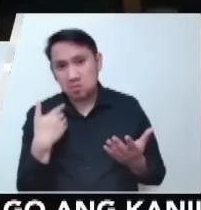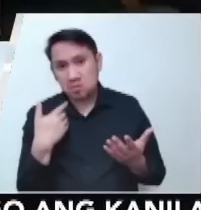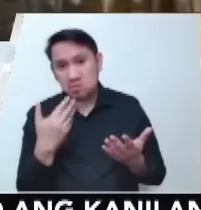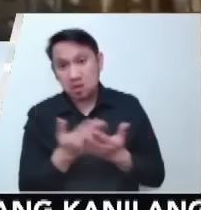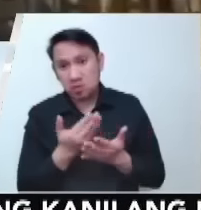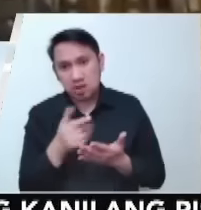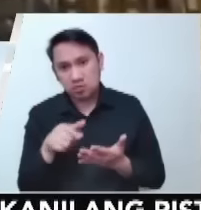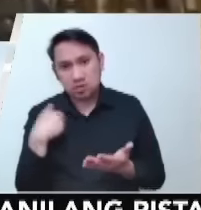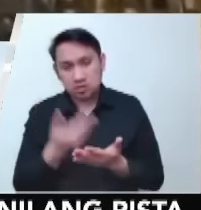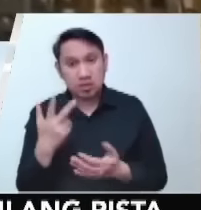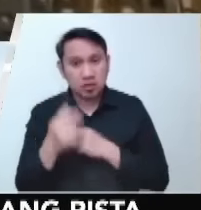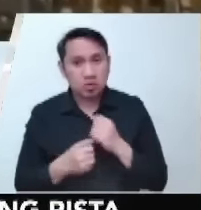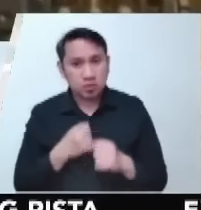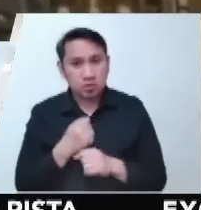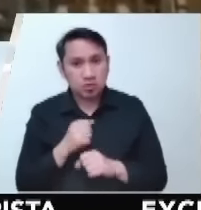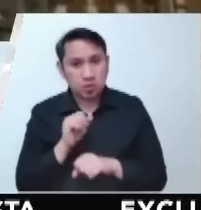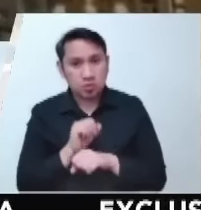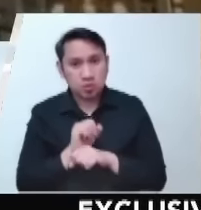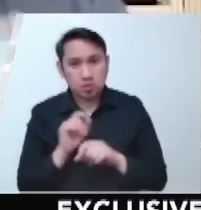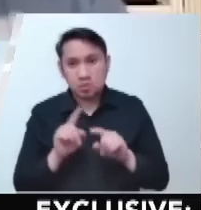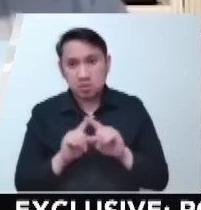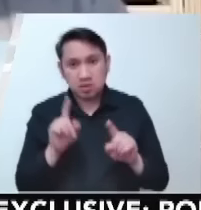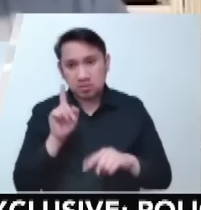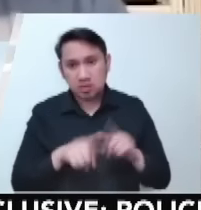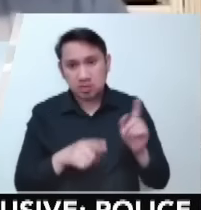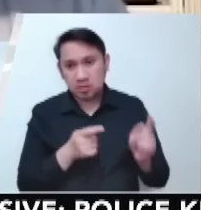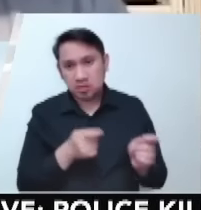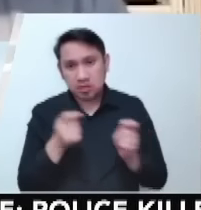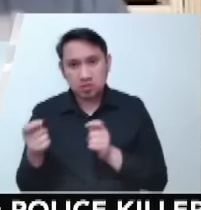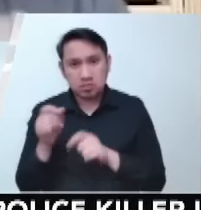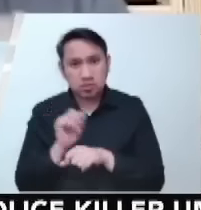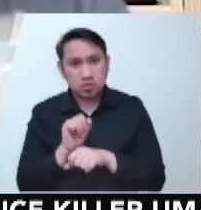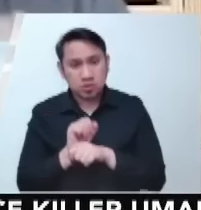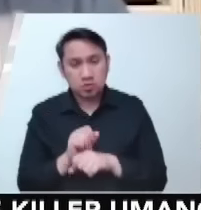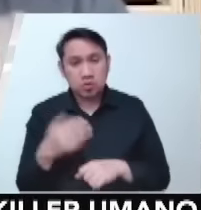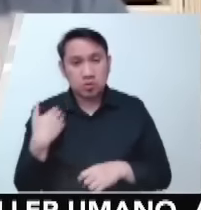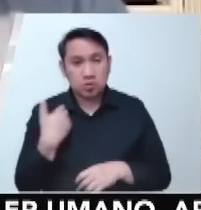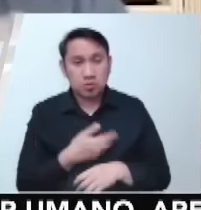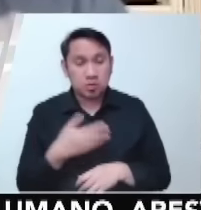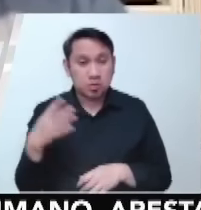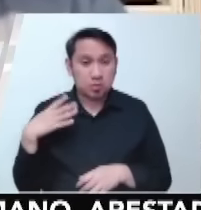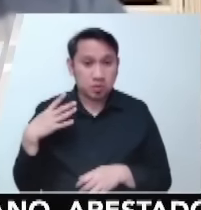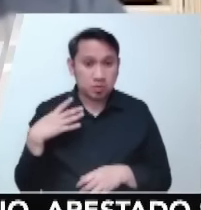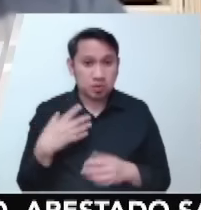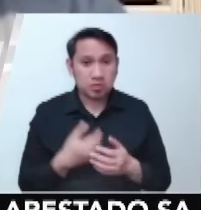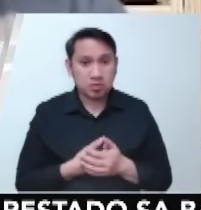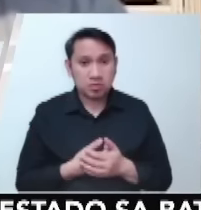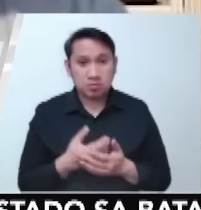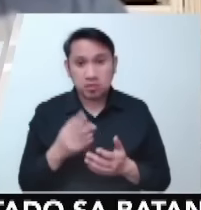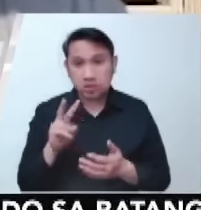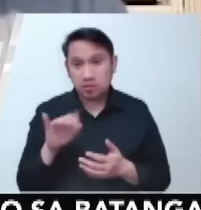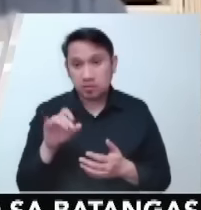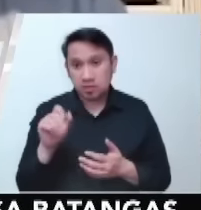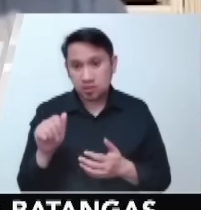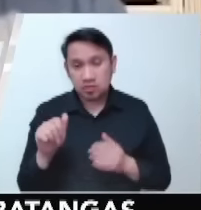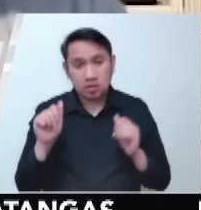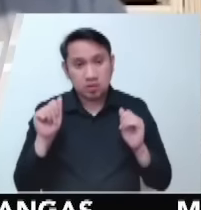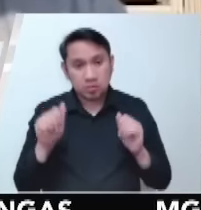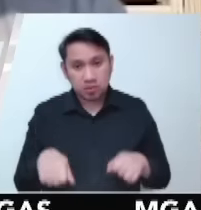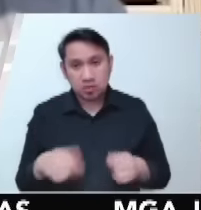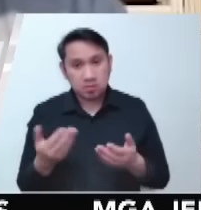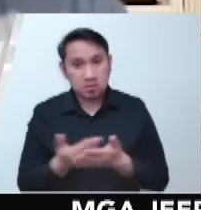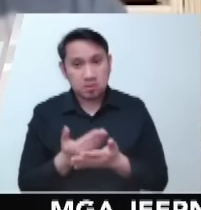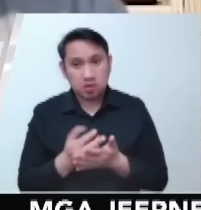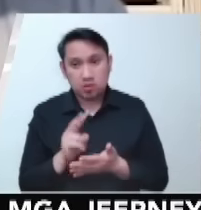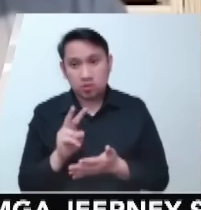visa pero hindi sila pwedeng lumipat agad ng trabaho naghihintay kami ng ano variation ng visa namin kung kailan lalabas yung bagong visa namin